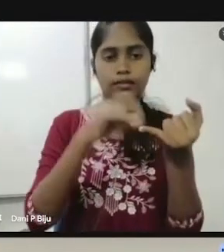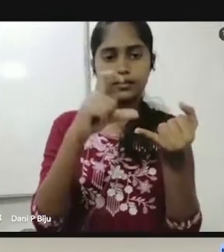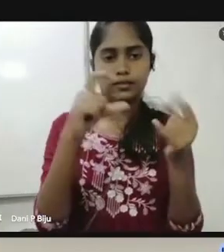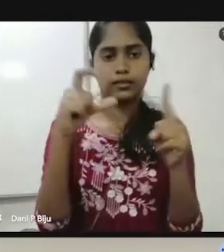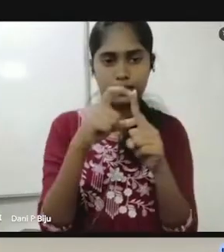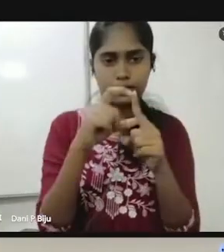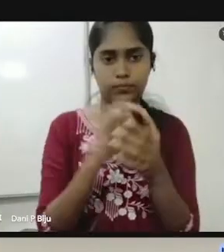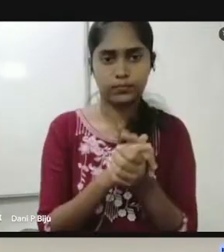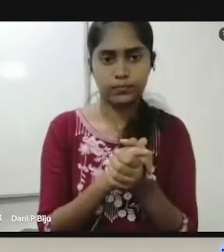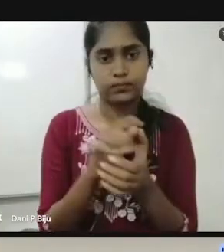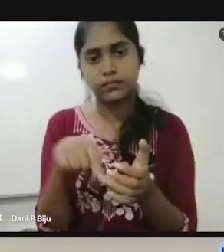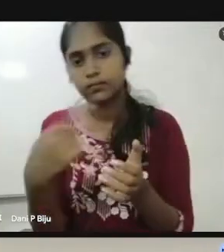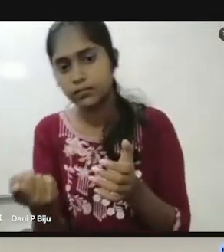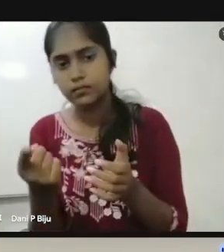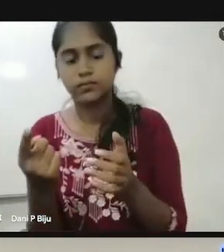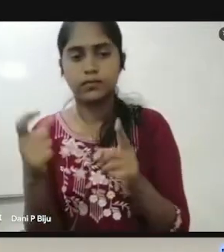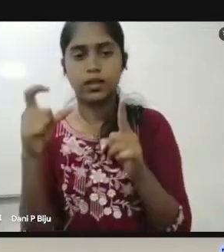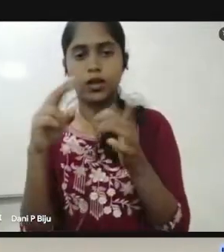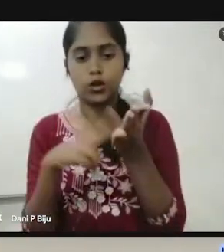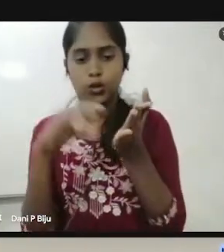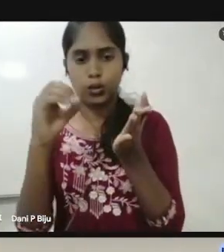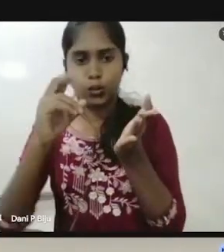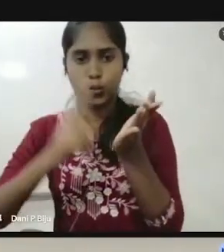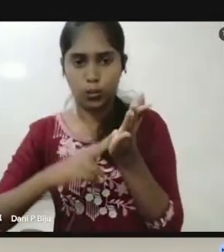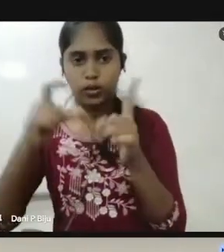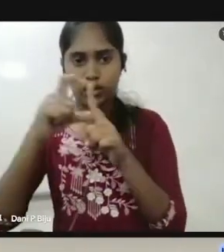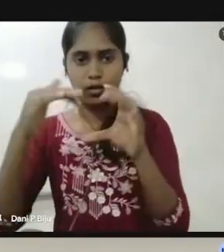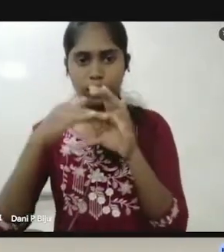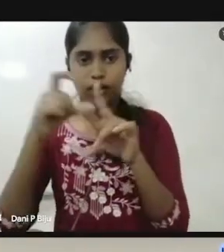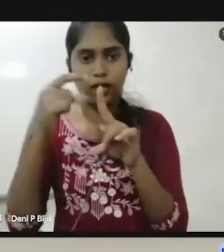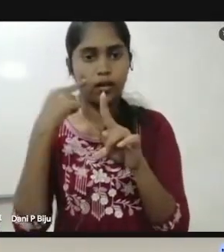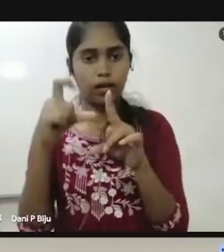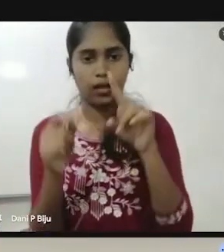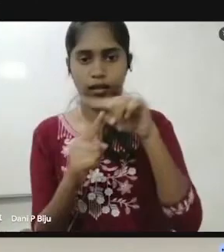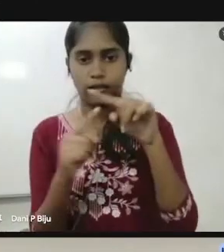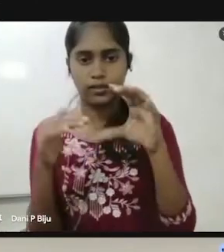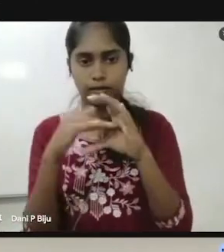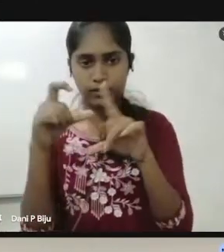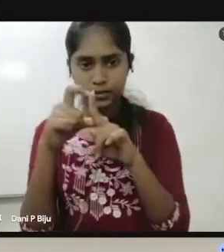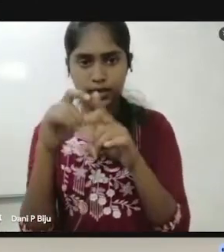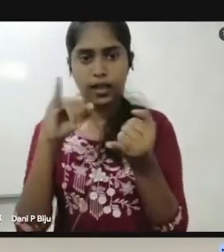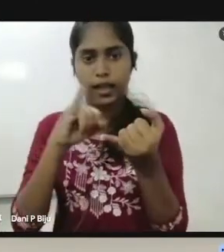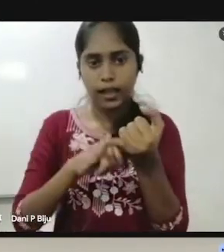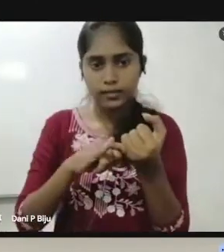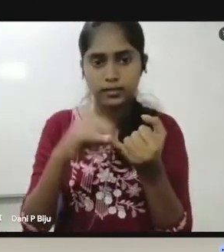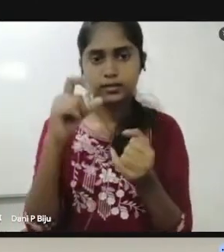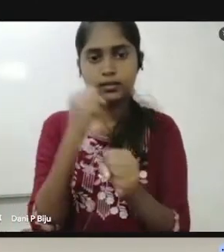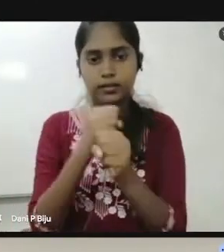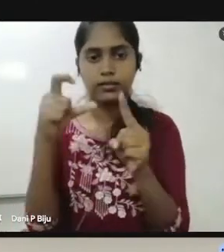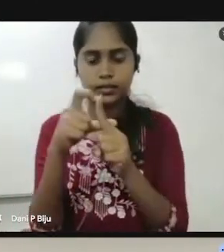അപ്പൊ നമുക്ക് ഹൈ ടെക്നോളജി AAC ഡെഡിക്കേറ്റഡും ഉണ്ട്, നോൺ ഡെഡിക്കേറ്റഡും ഉണ്ട്. ഇതെന്താണെന്നുള്ളത് നമുക്ക് അടുത്ത സ്ലൈഡ്സിൽ